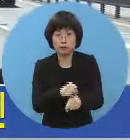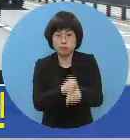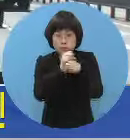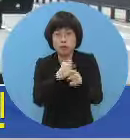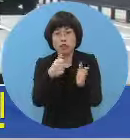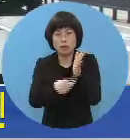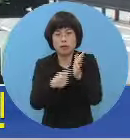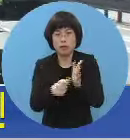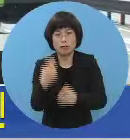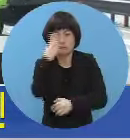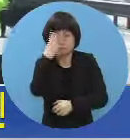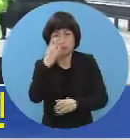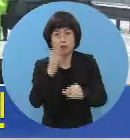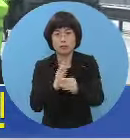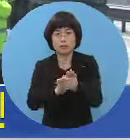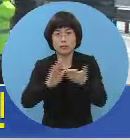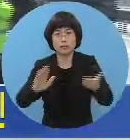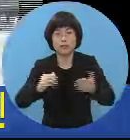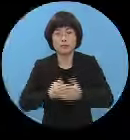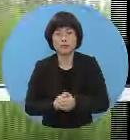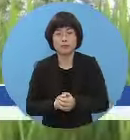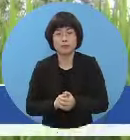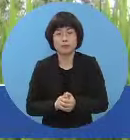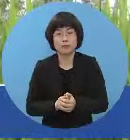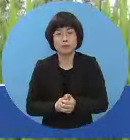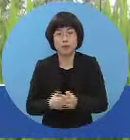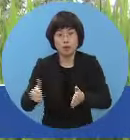전라남도가 과적행위 특별단속과 캠페인을 펼쳤습니다.